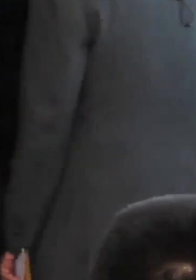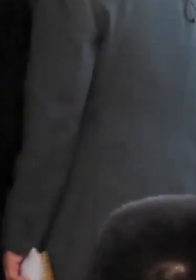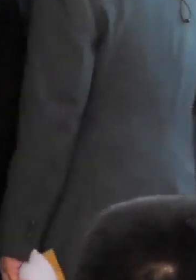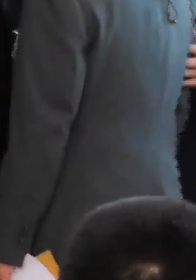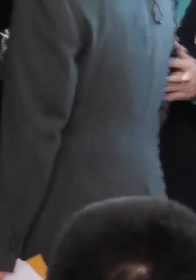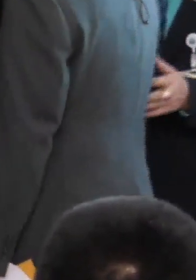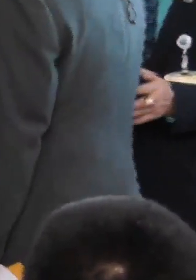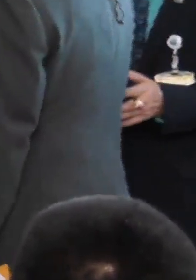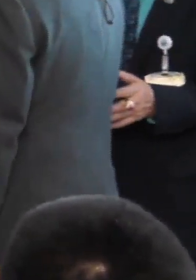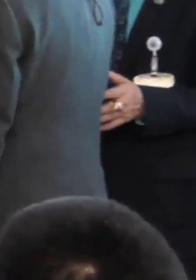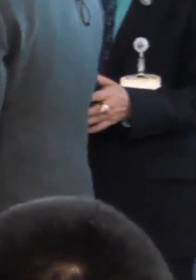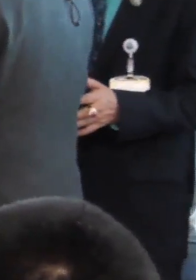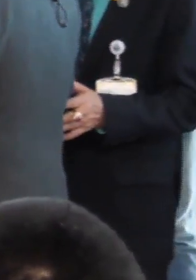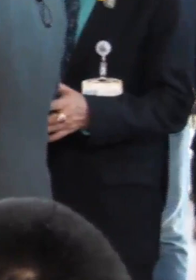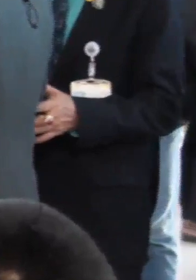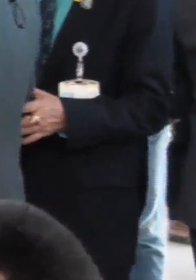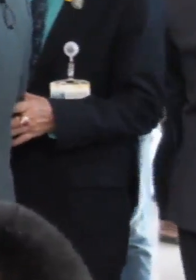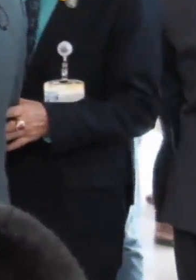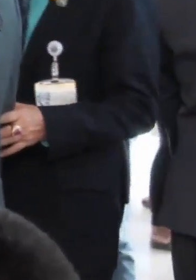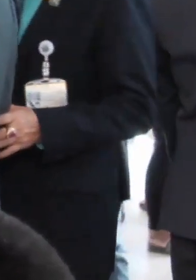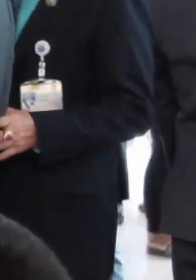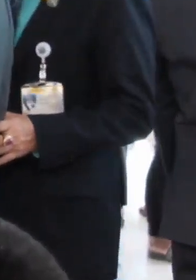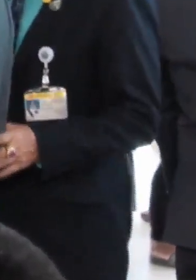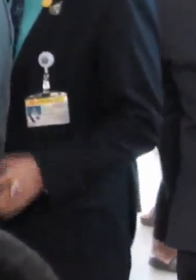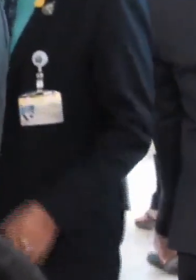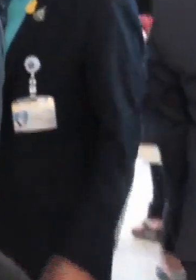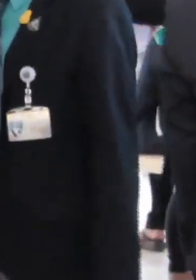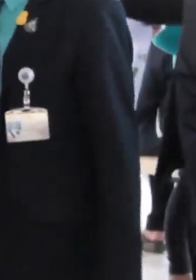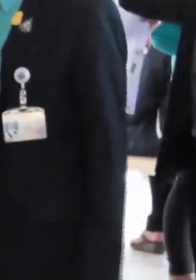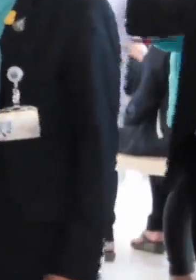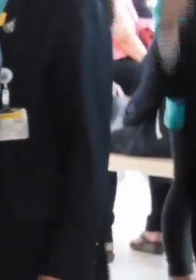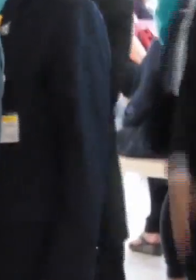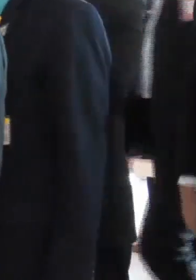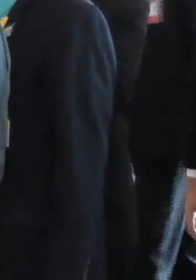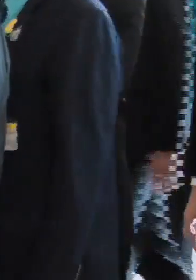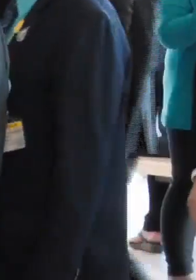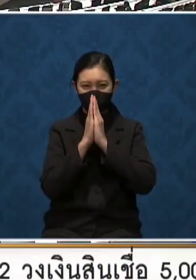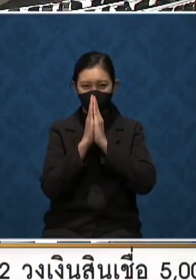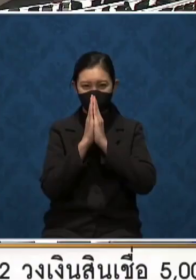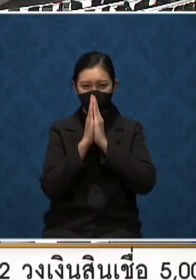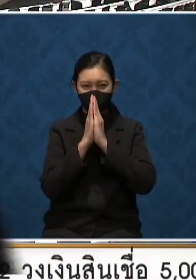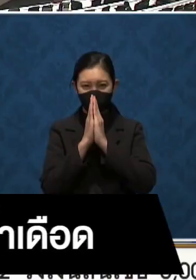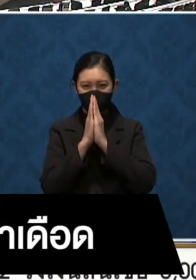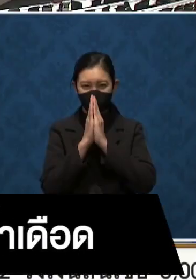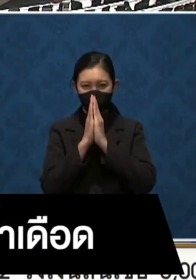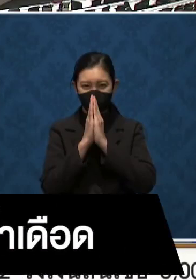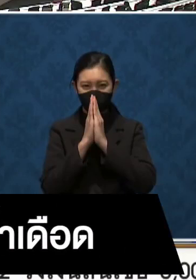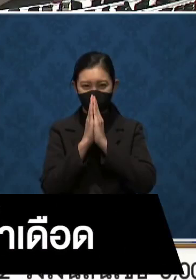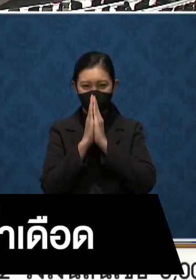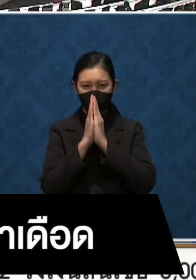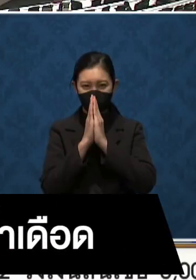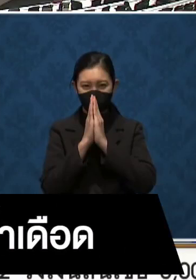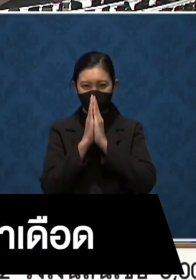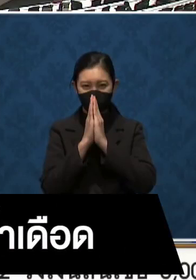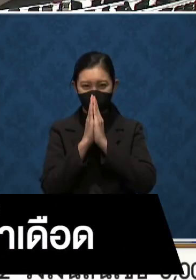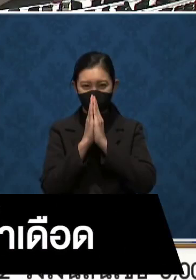ร่างพระราชบัญญัติมีการควบคุมกัญชาและกัญชงอย่างรอบคอบรัดกุมที่ประชุมสภาผู้แทน